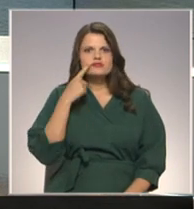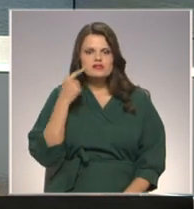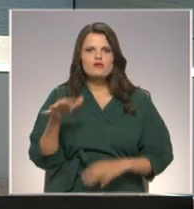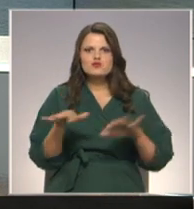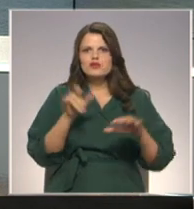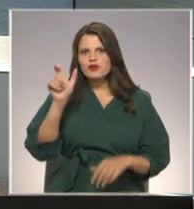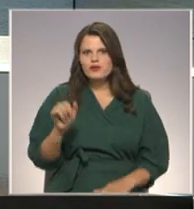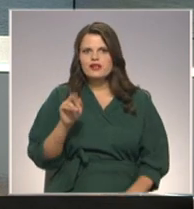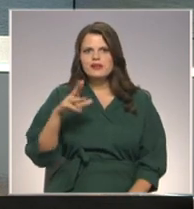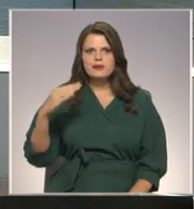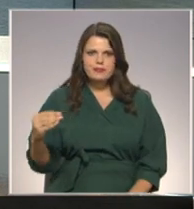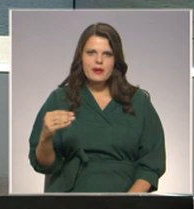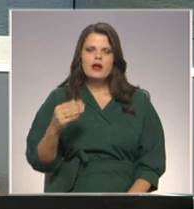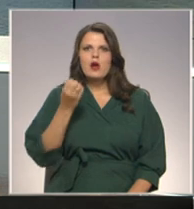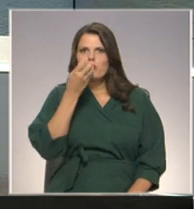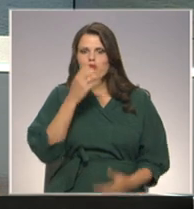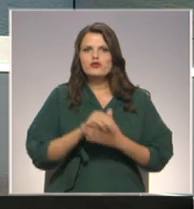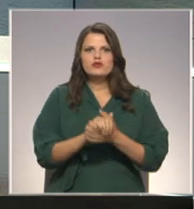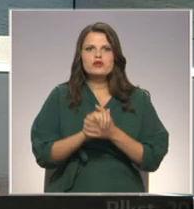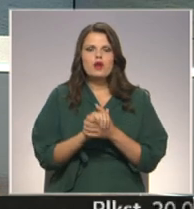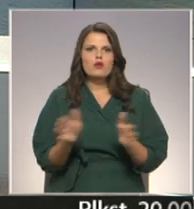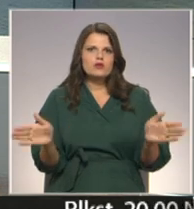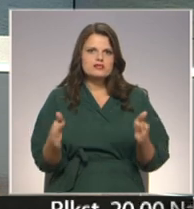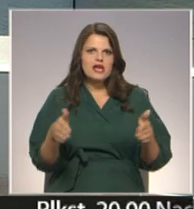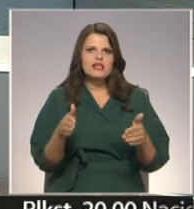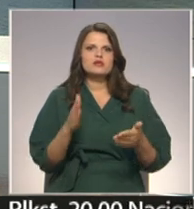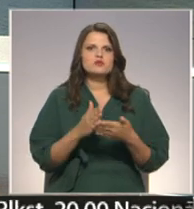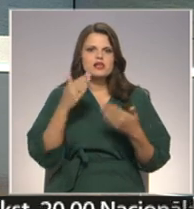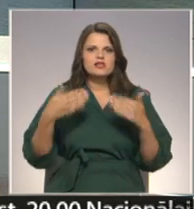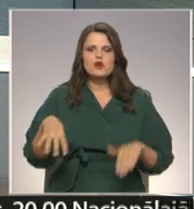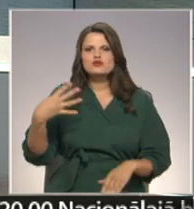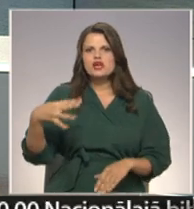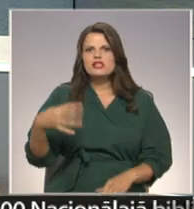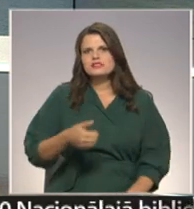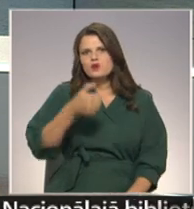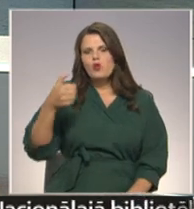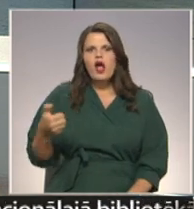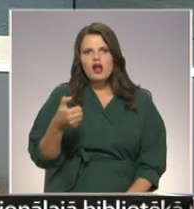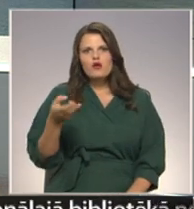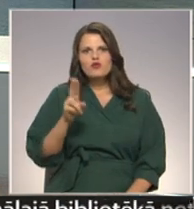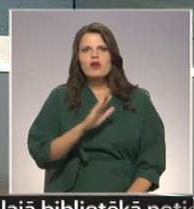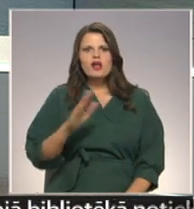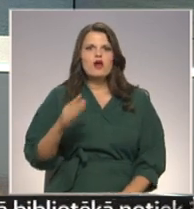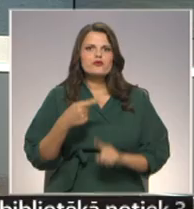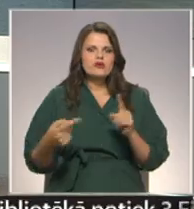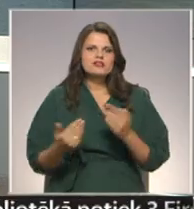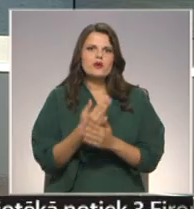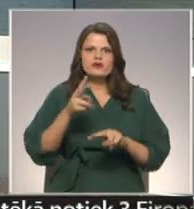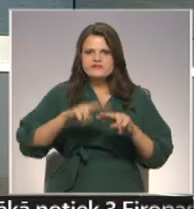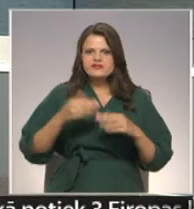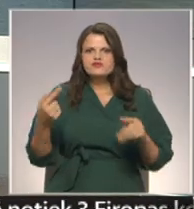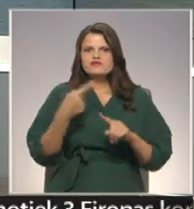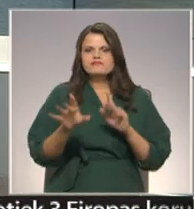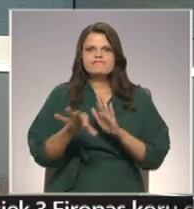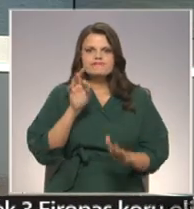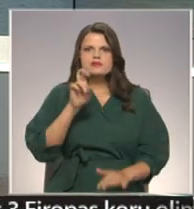Īrbe. Puķu draugu sajiets norisinās jau 40. Gadu un ikreiz jaunā vietā. Šoreiz tā ir Rauna un vairāk stāst